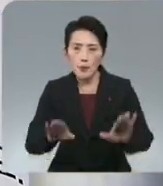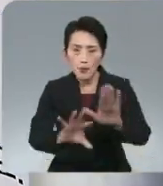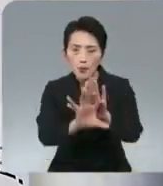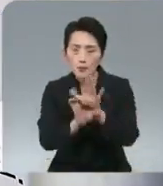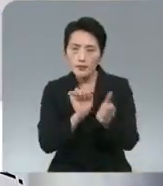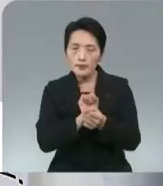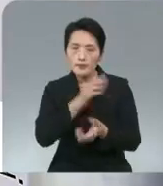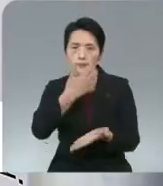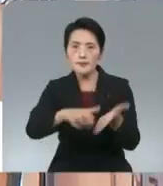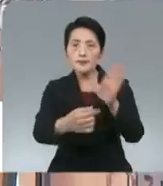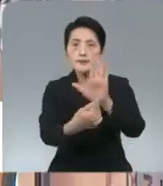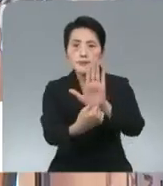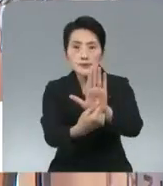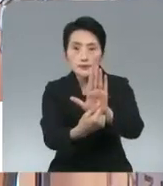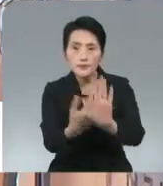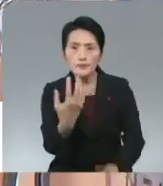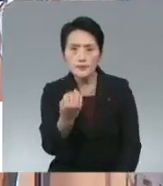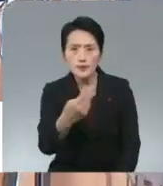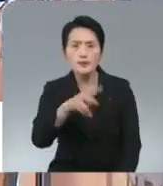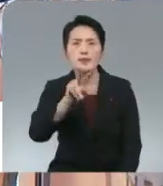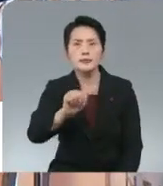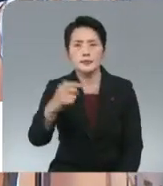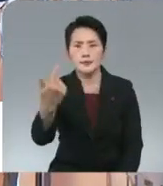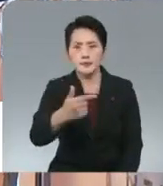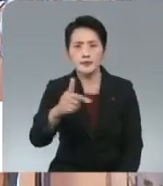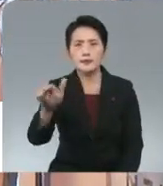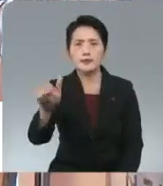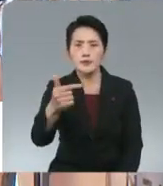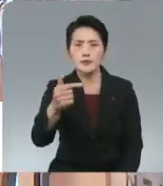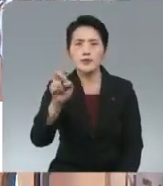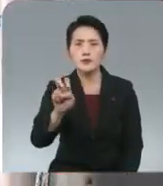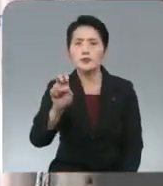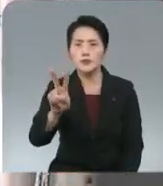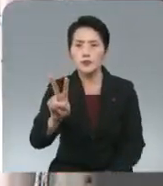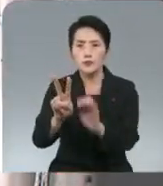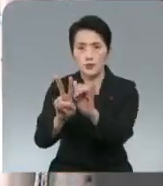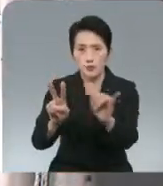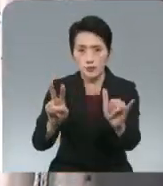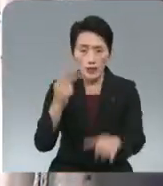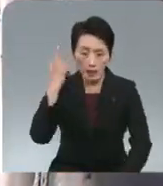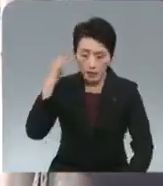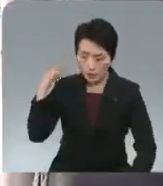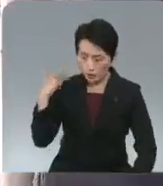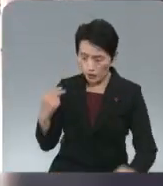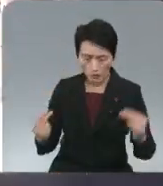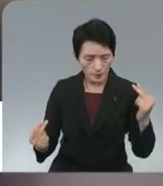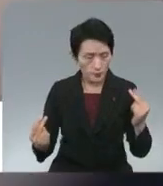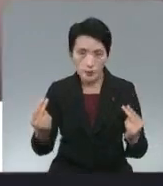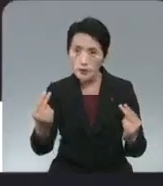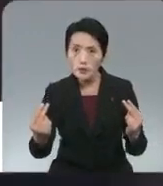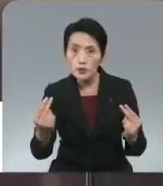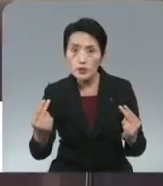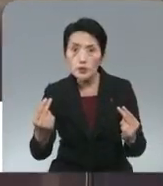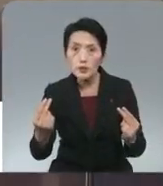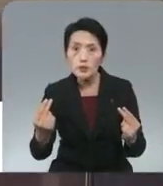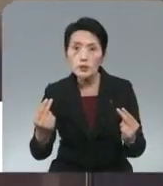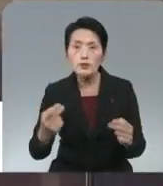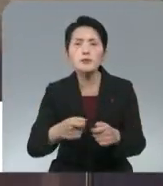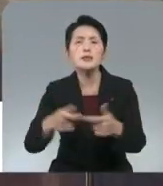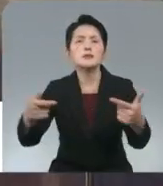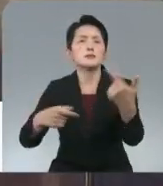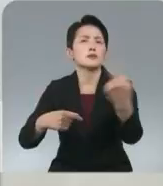Feiertagen zum Mond Neujahr im Januar überprüft möglich Einflussfaktoren sind die Entwicklung der coronawelle und die